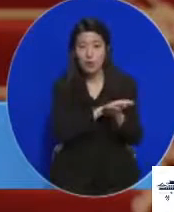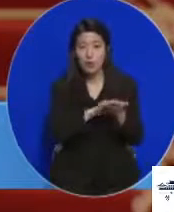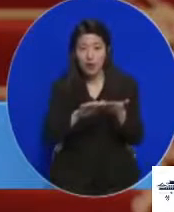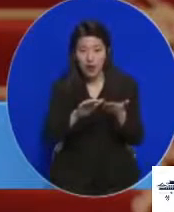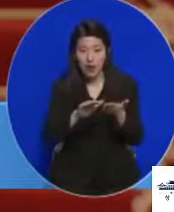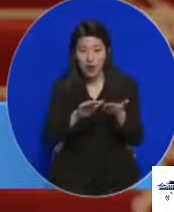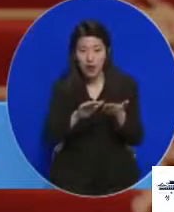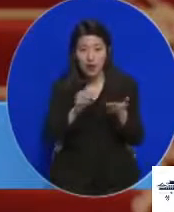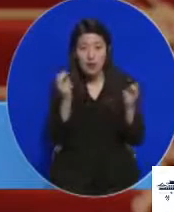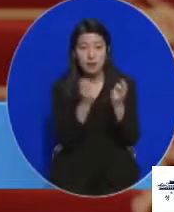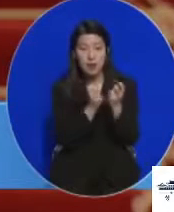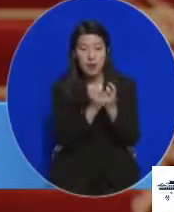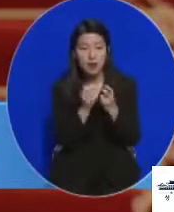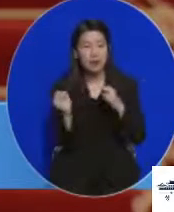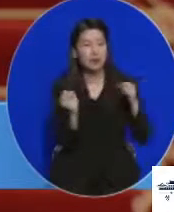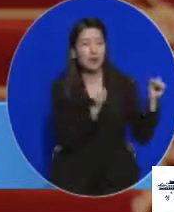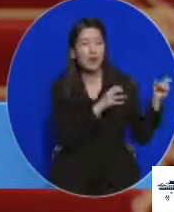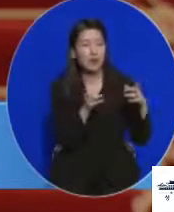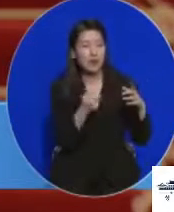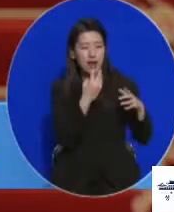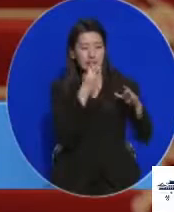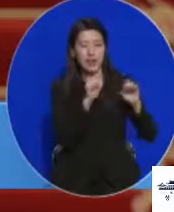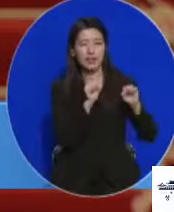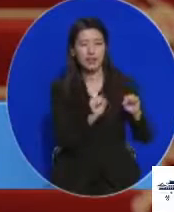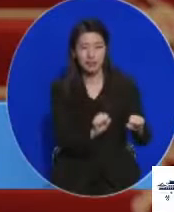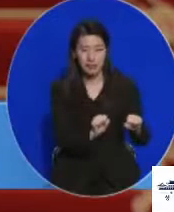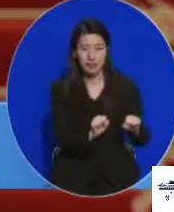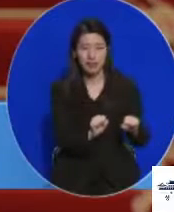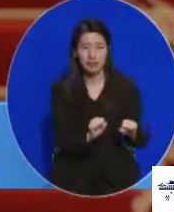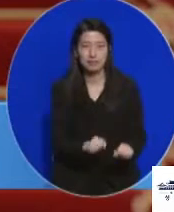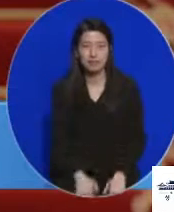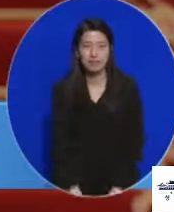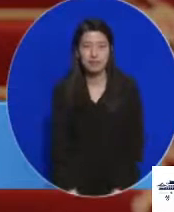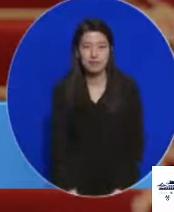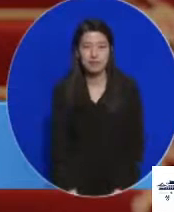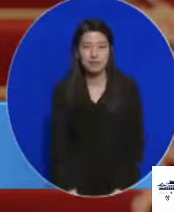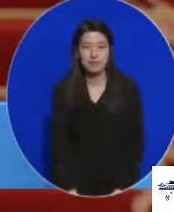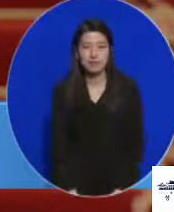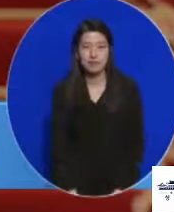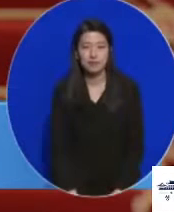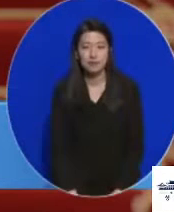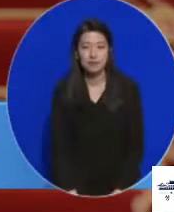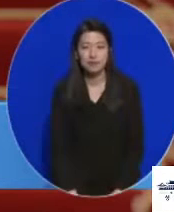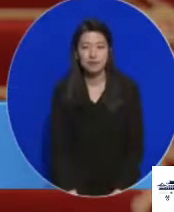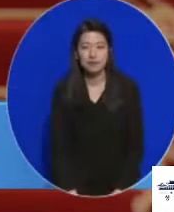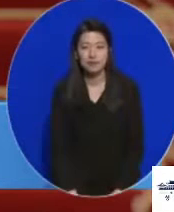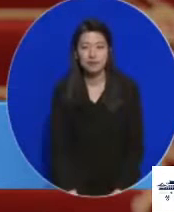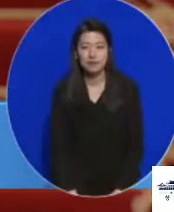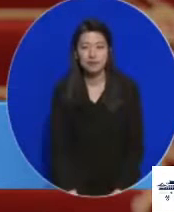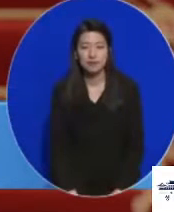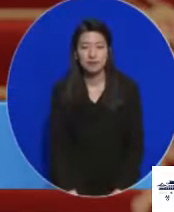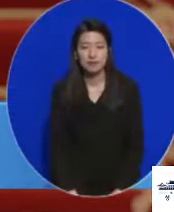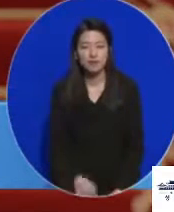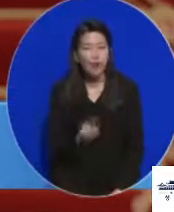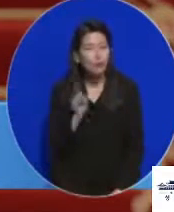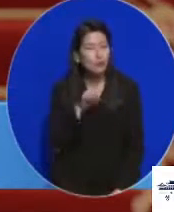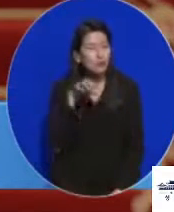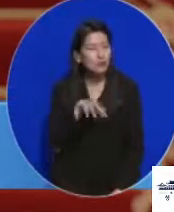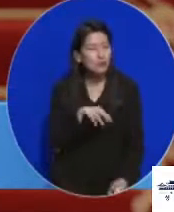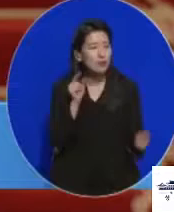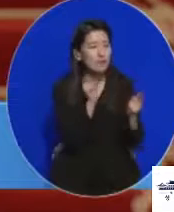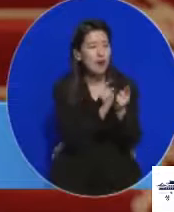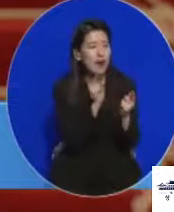대화와 상생 협력 입니다 언제든 끄지 쓰던 만나고